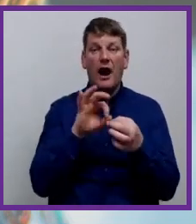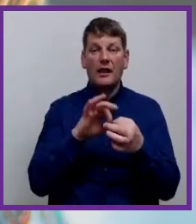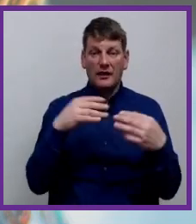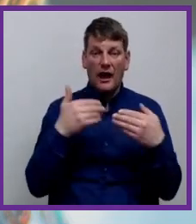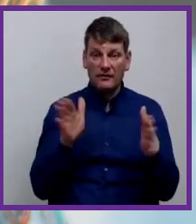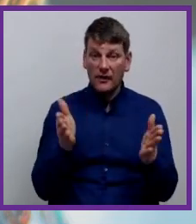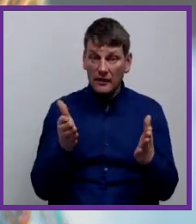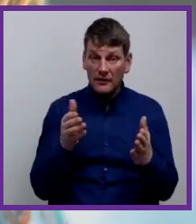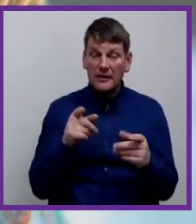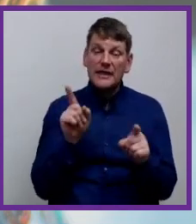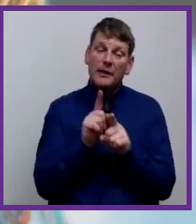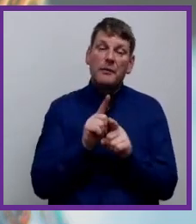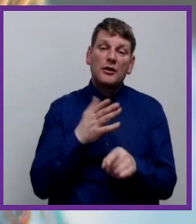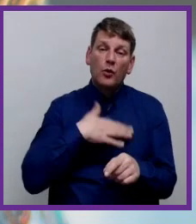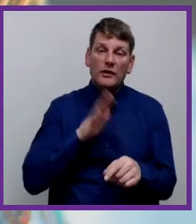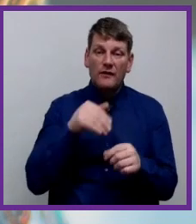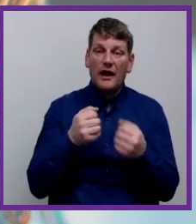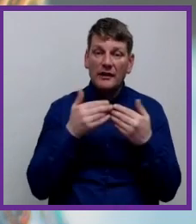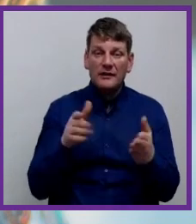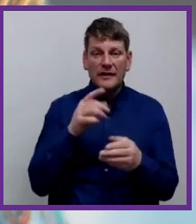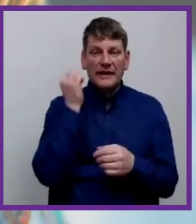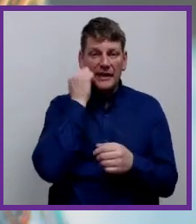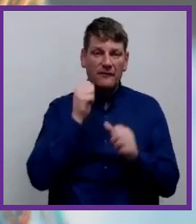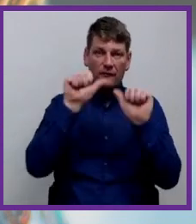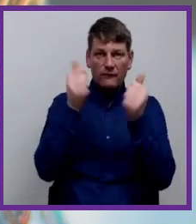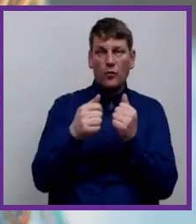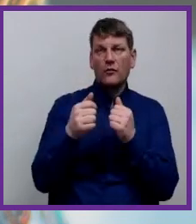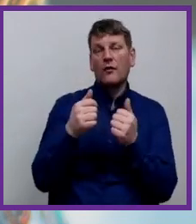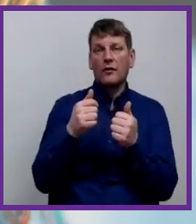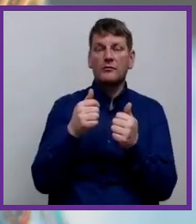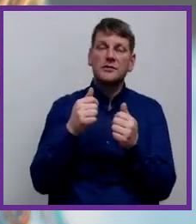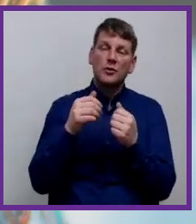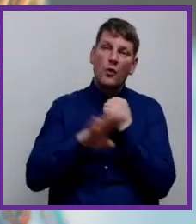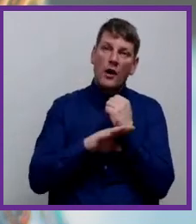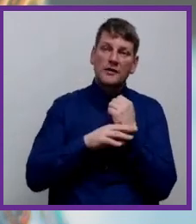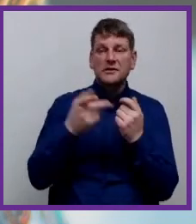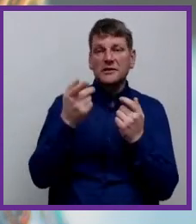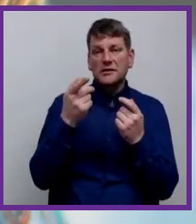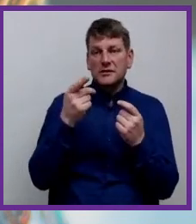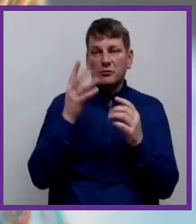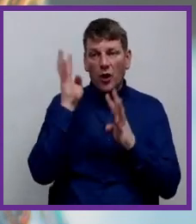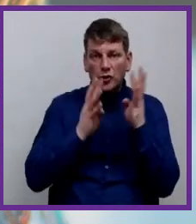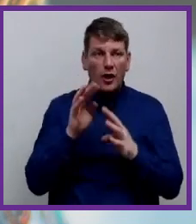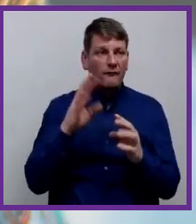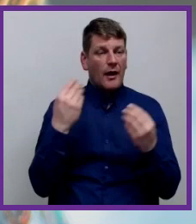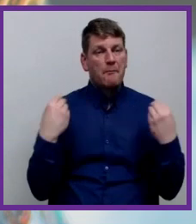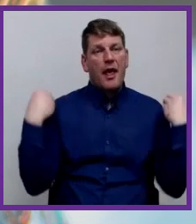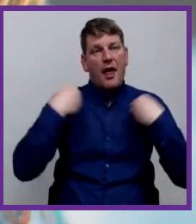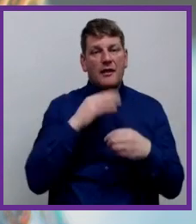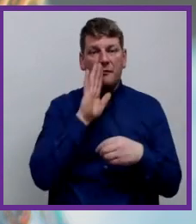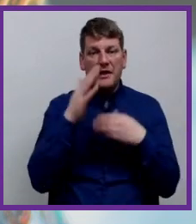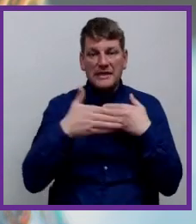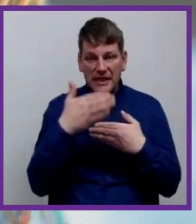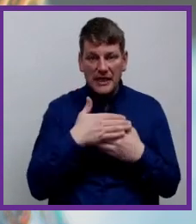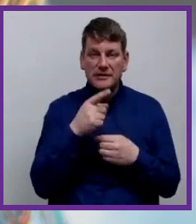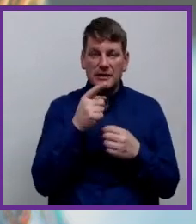arī, piemēram, dīvainas formas kokas mežā vai mētels, kas pakārts pie sienas, respektīvi atraisīt cilvēkā